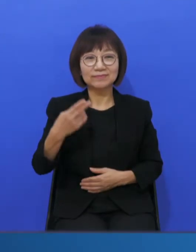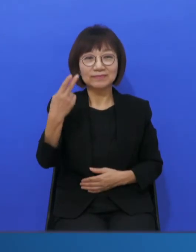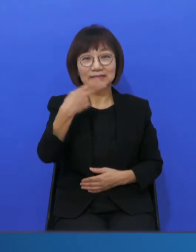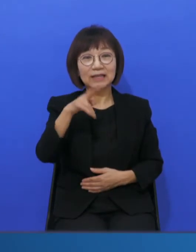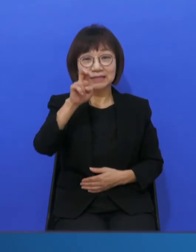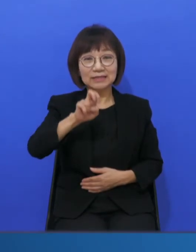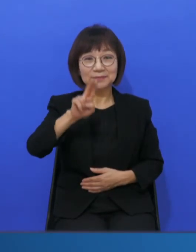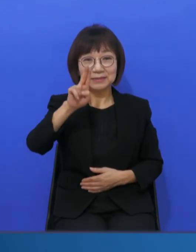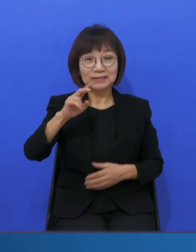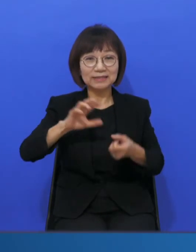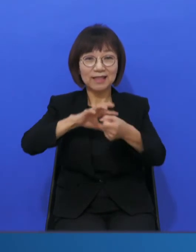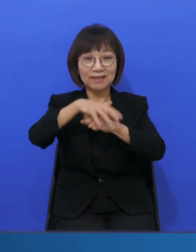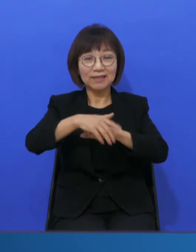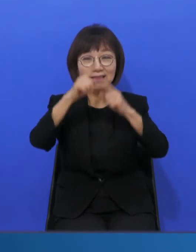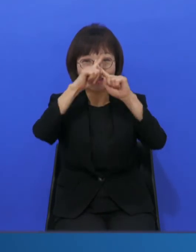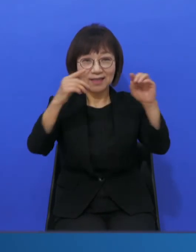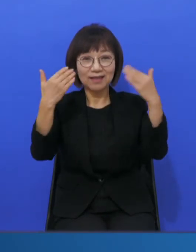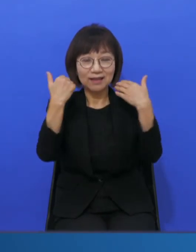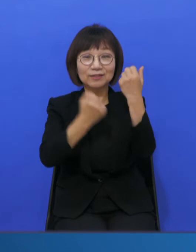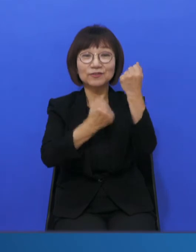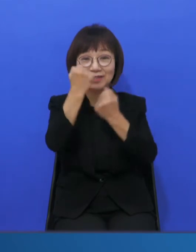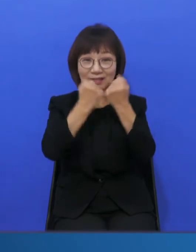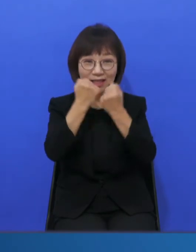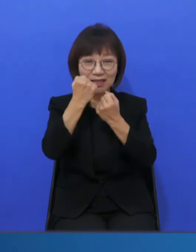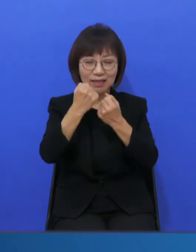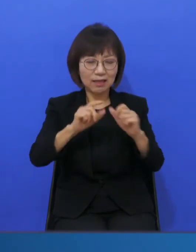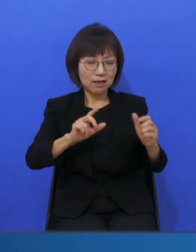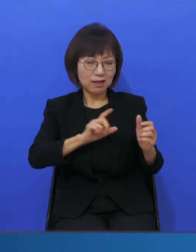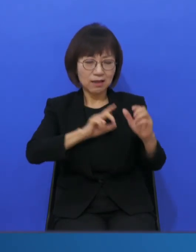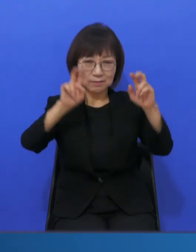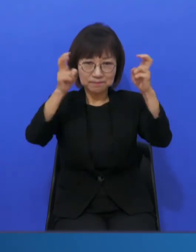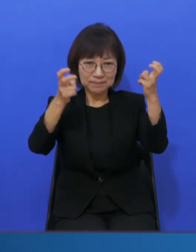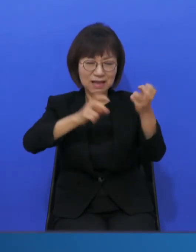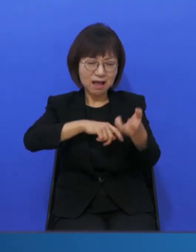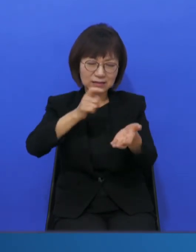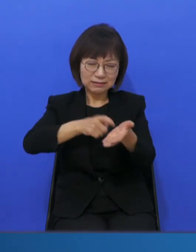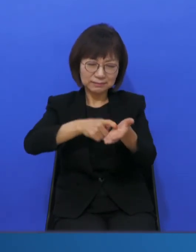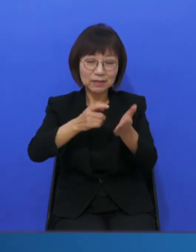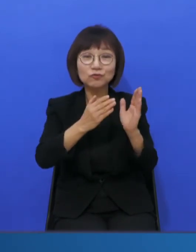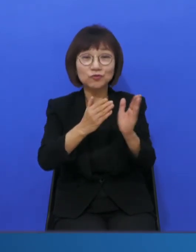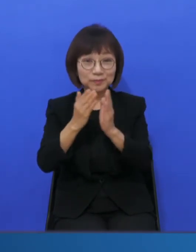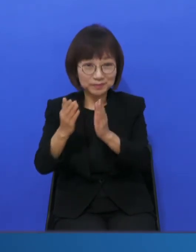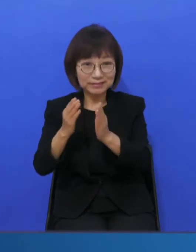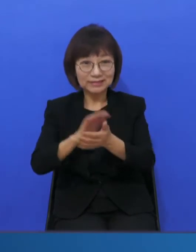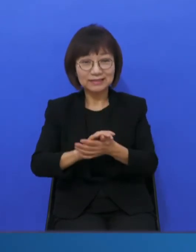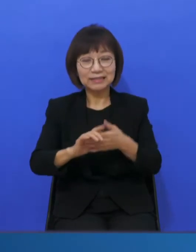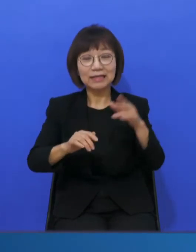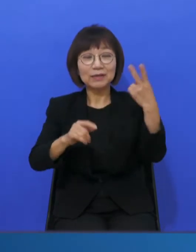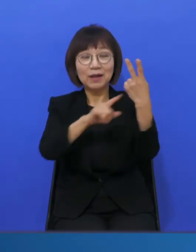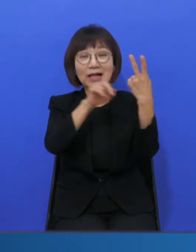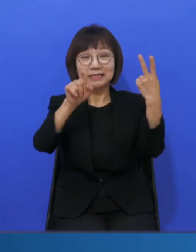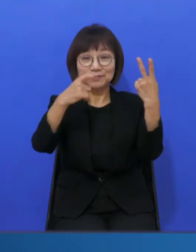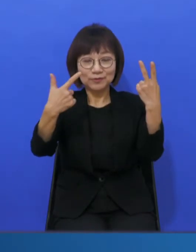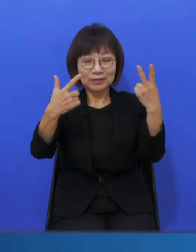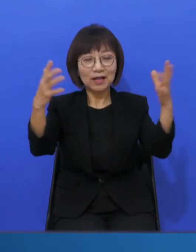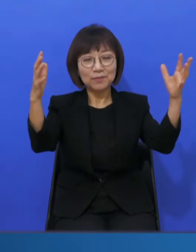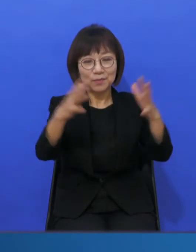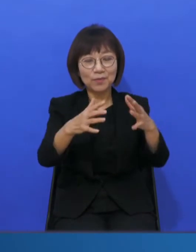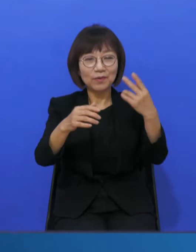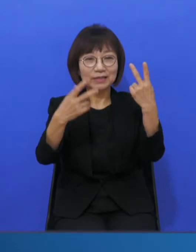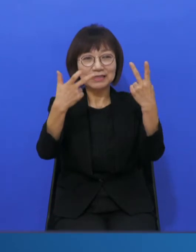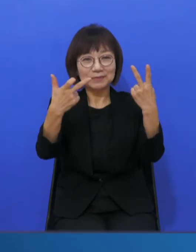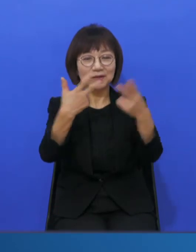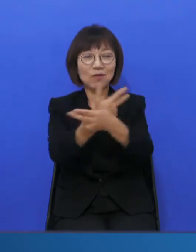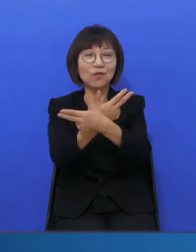2022 세계대학생 수련회가 시급한 준비라는 주제로 오는 2월 16일 덕평 RUTC, 17일 온라인으로 각각